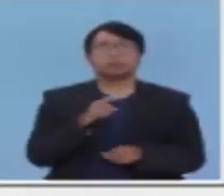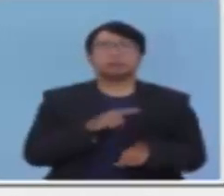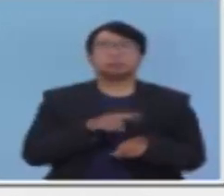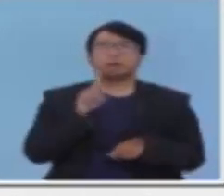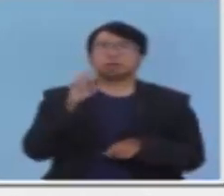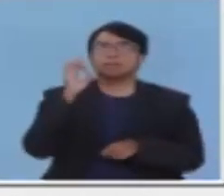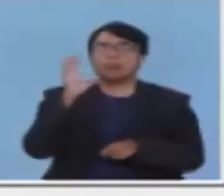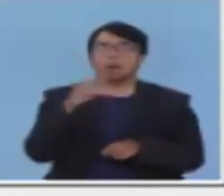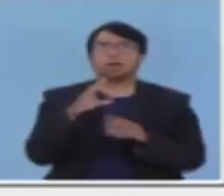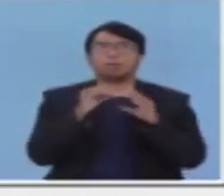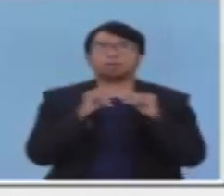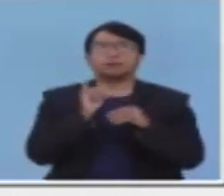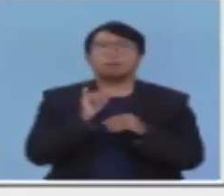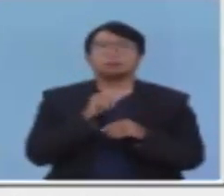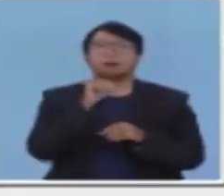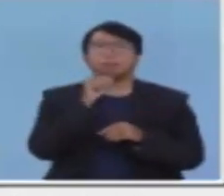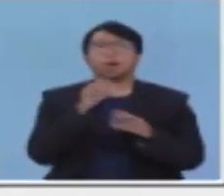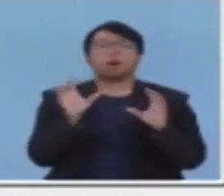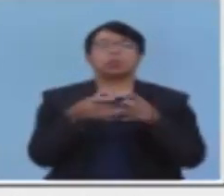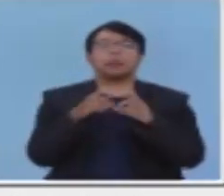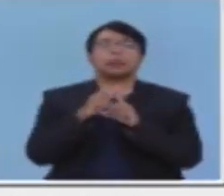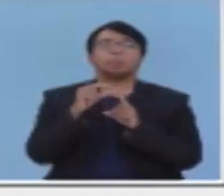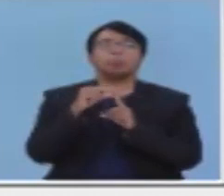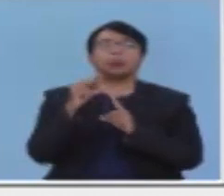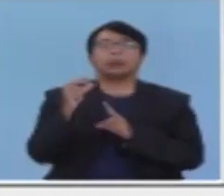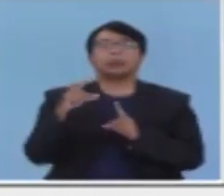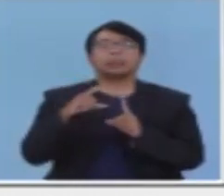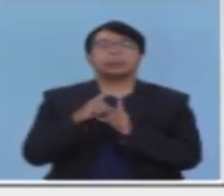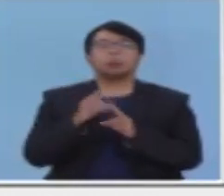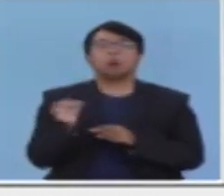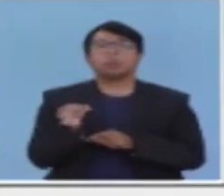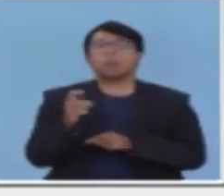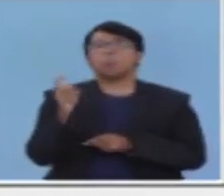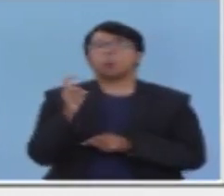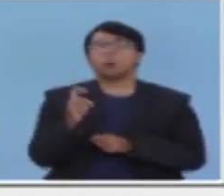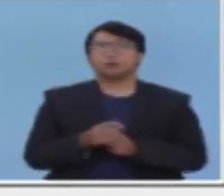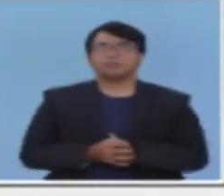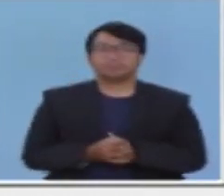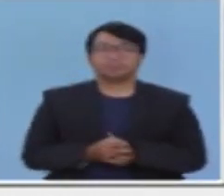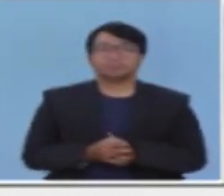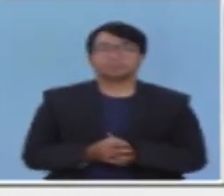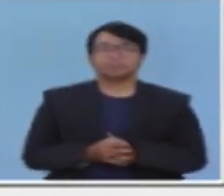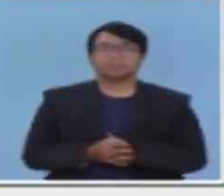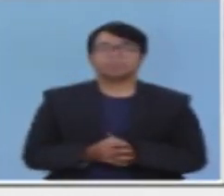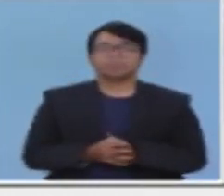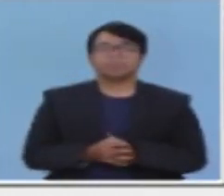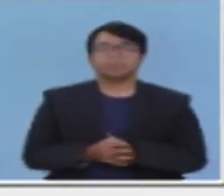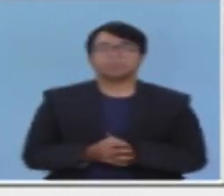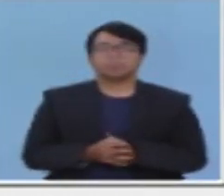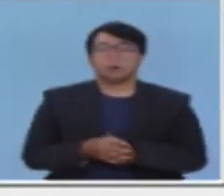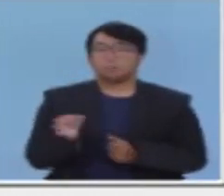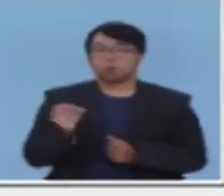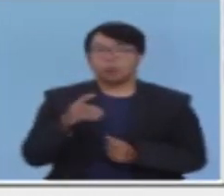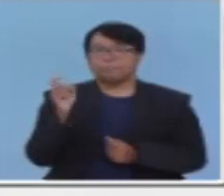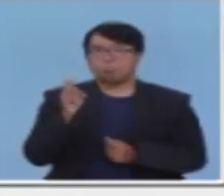akan lakukan pertemuan di gedung DPRD Kota Bogor. Baik, apakah untuk wilayah Bogor sendiri ada penerapan PSBB yang berbeda